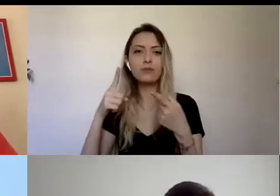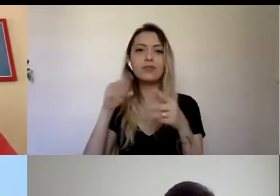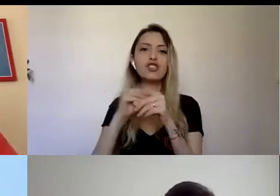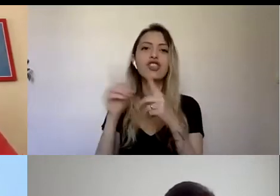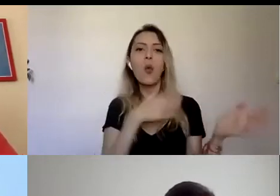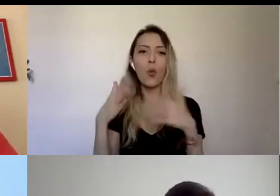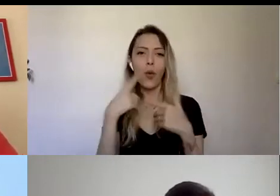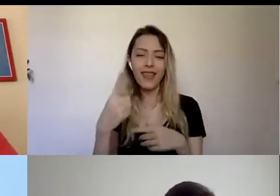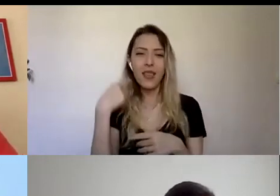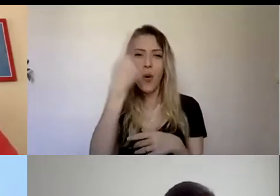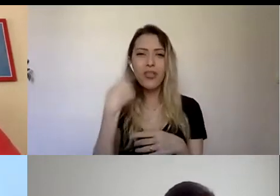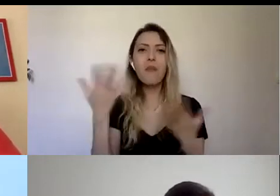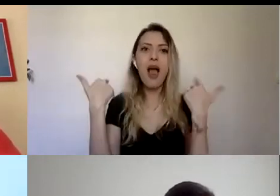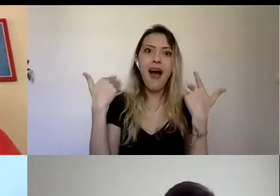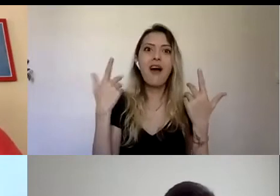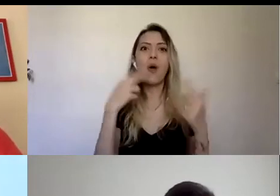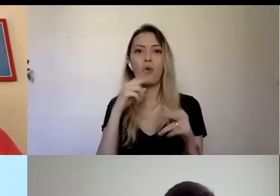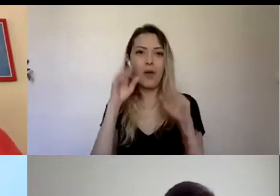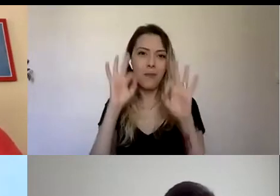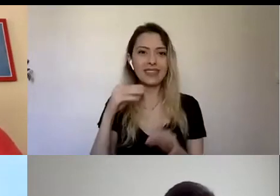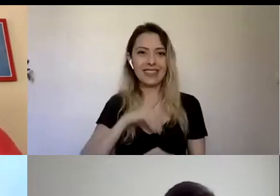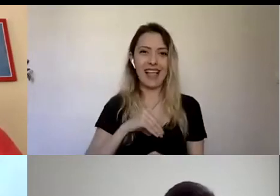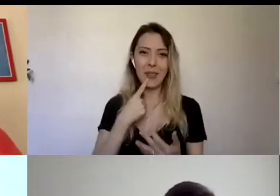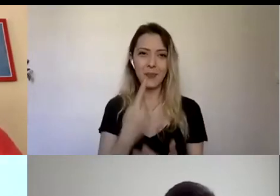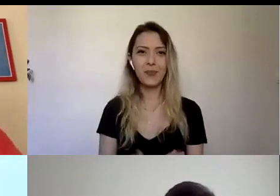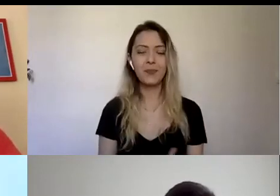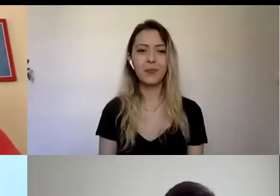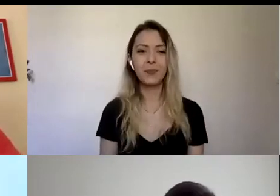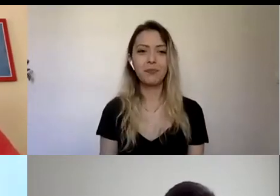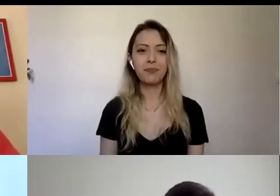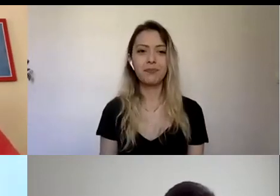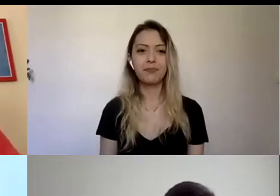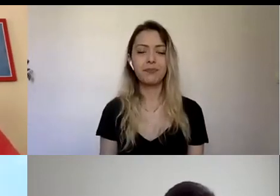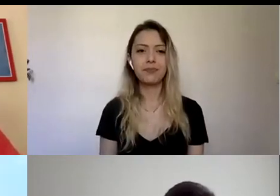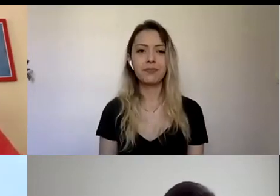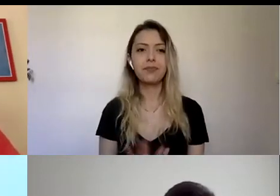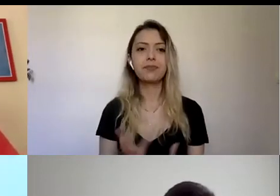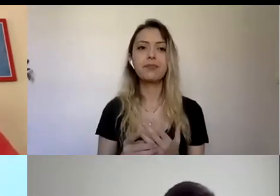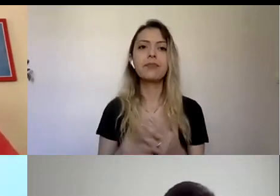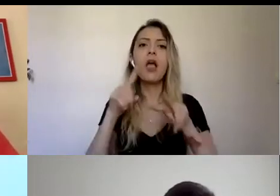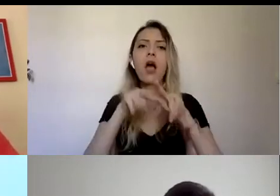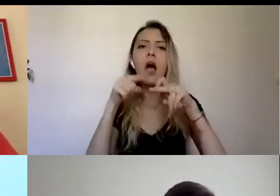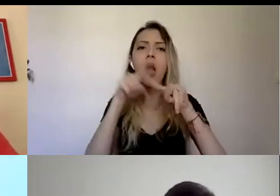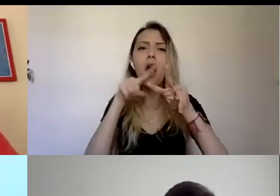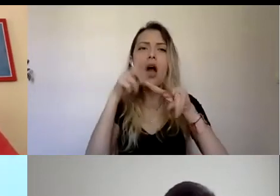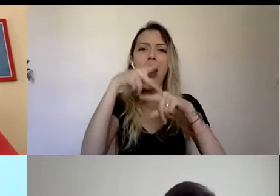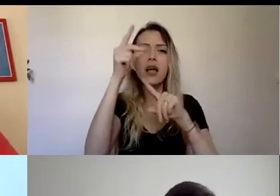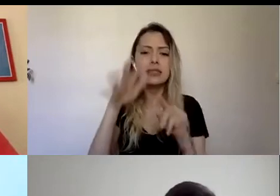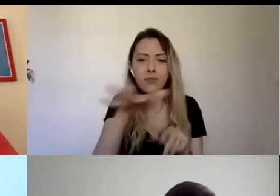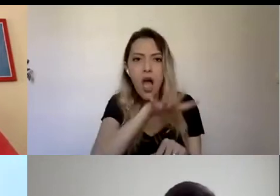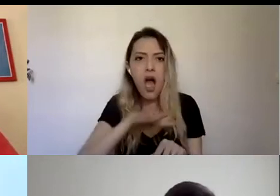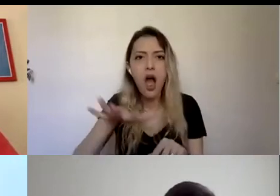Hemen bir sonraki soruya geçelim. Arazi erişim ve arazi edinme hakkı üzerinde çalışıyoruz. Esasen